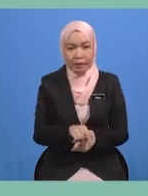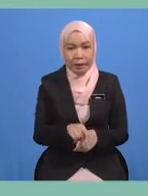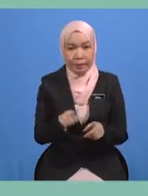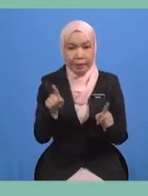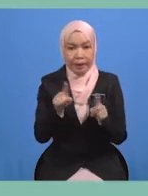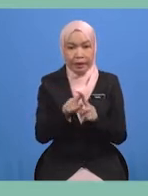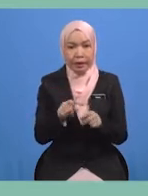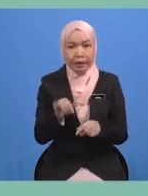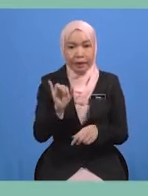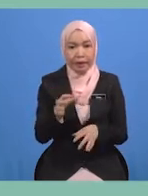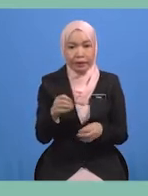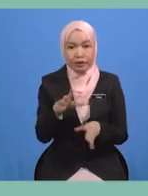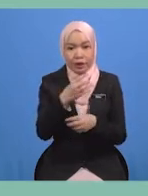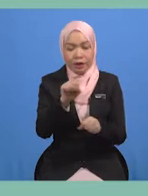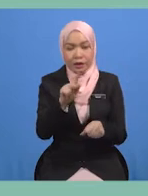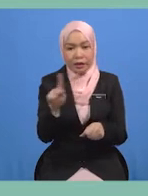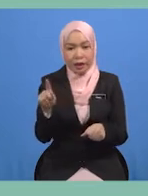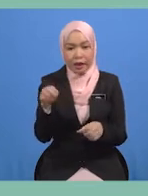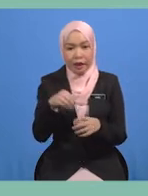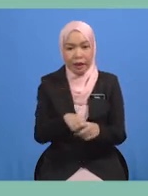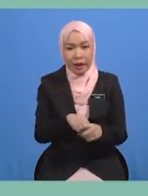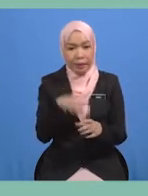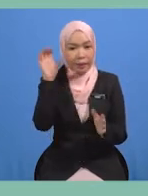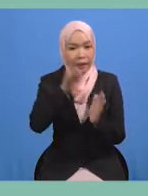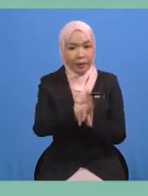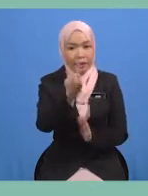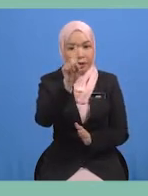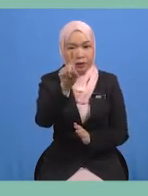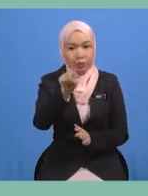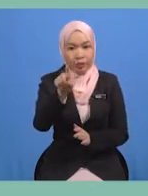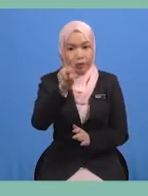yang disediakan dalam rajah 1.2.